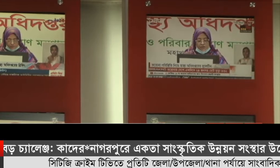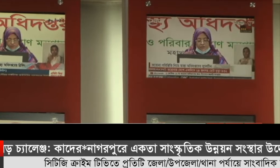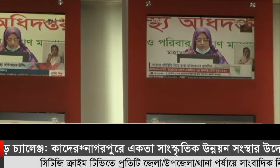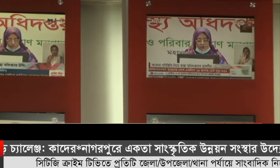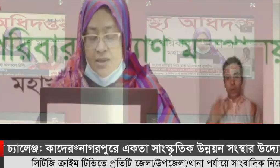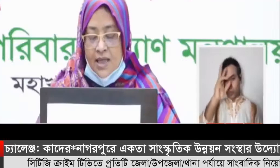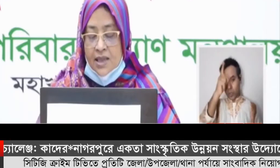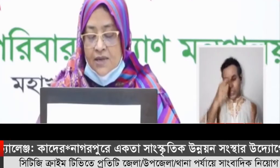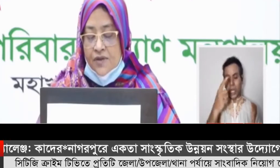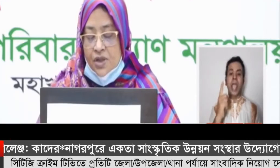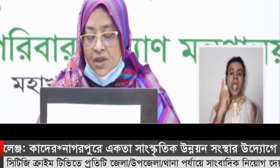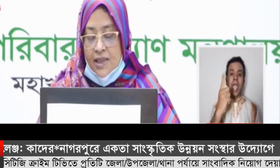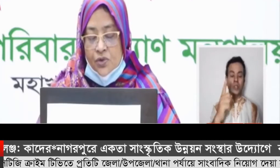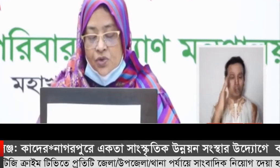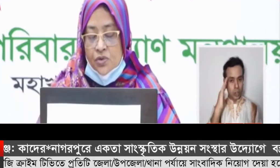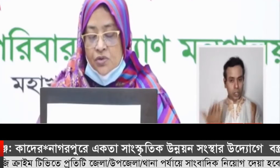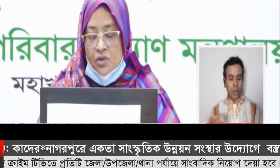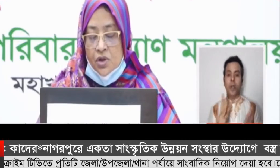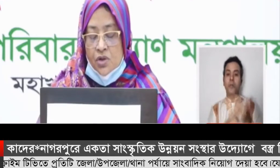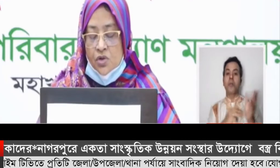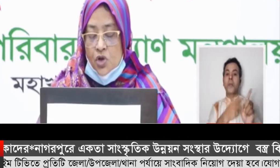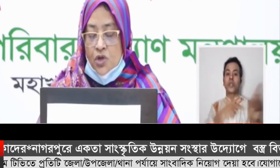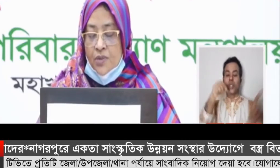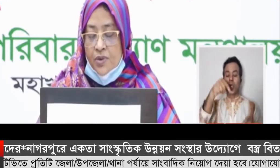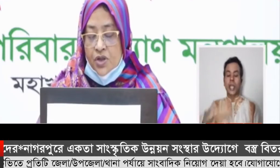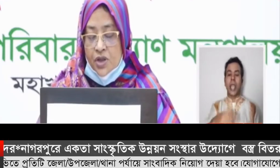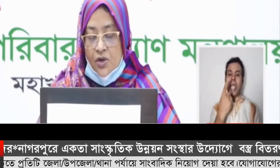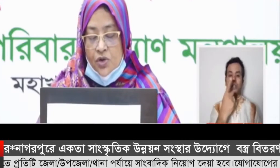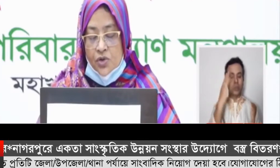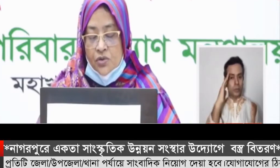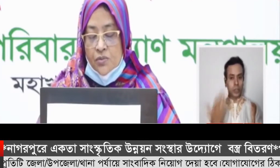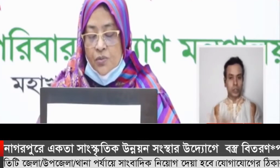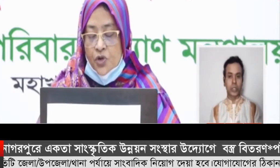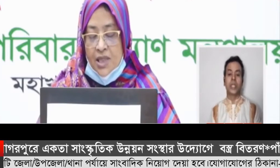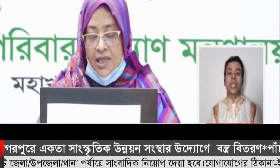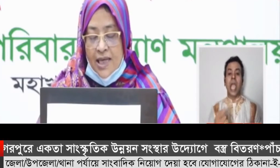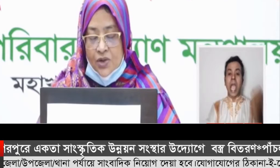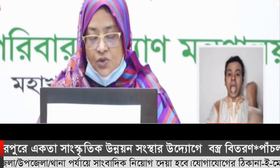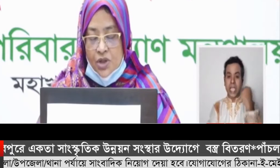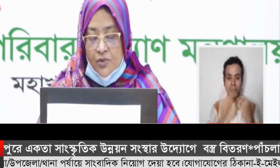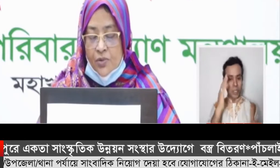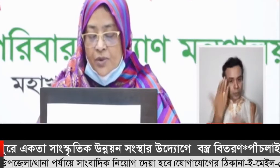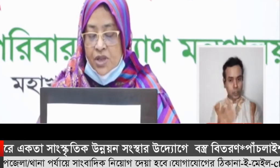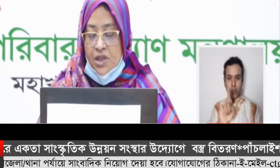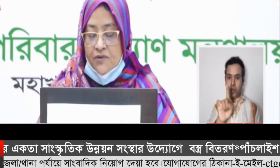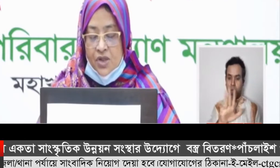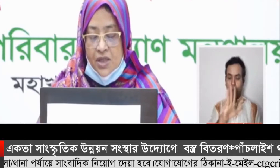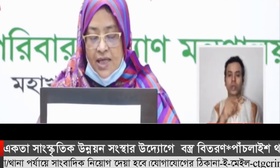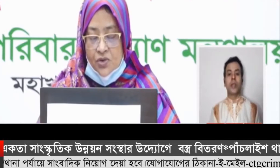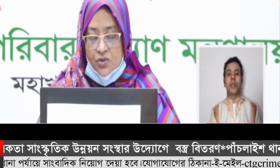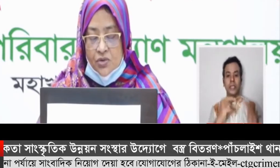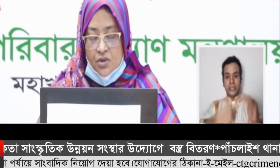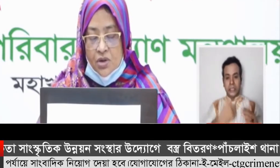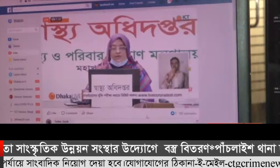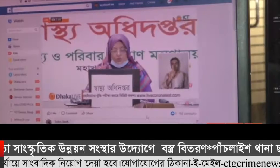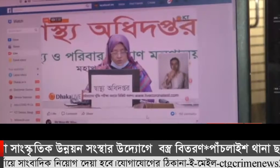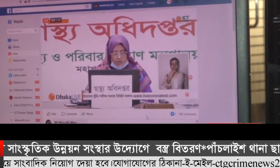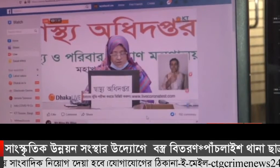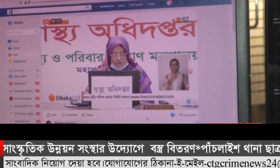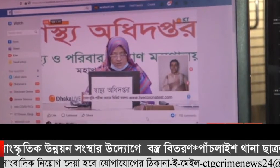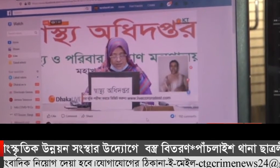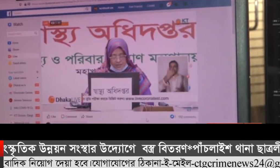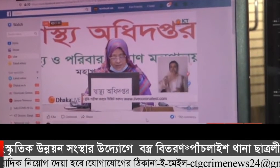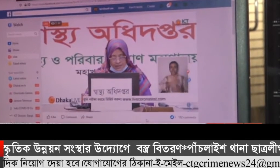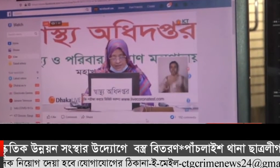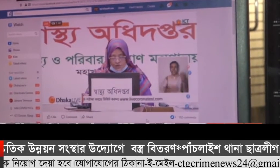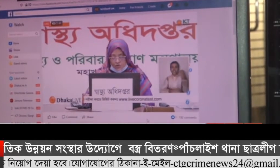মারা গেছেন, যা একদিনে সর্বোচ্চ মৃত্যুর রেকর্ড। 10,262টি নমুনা পরীক্ষায় করোনা শনাক্ত হয়েছে 1,773 জনের